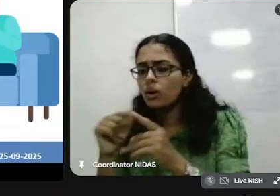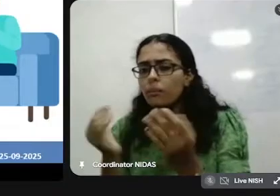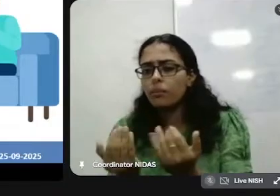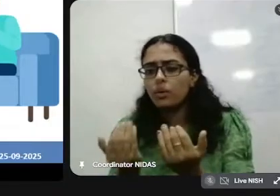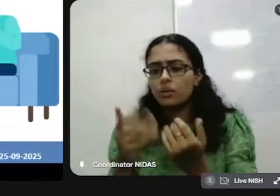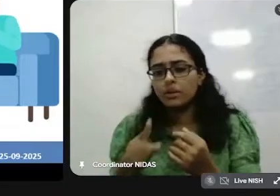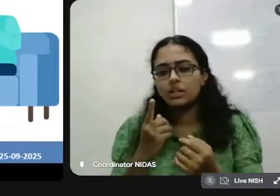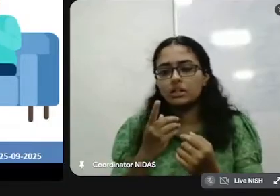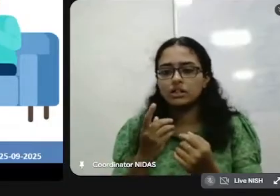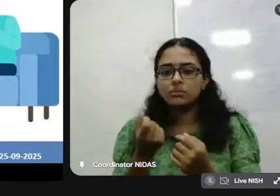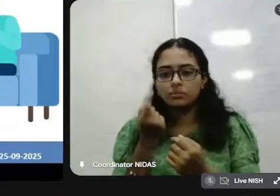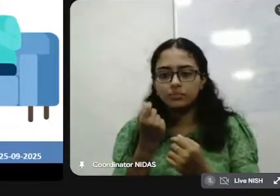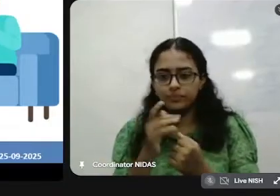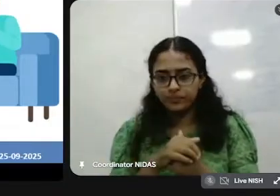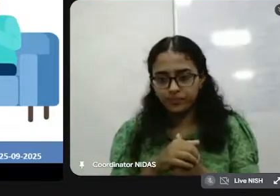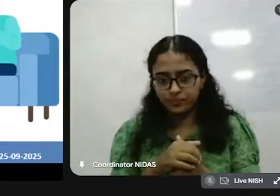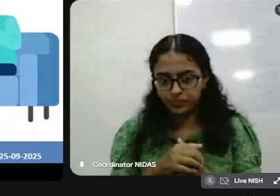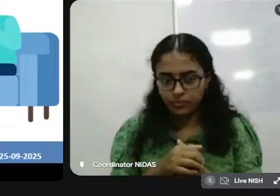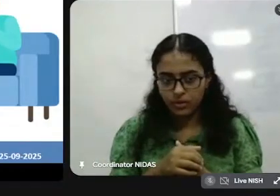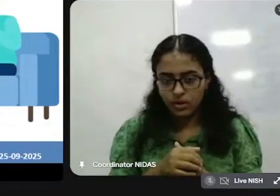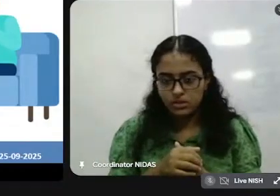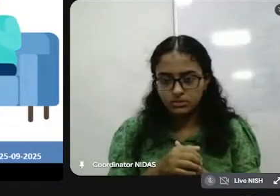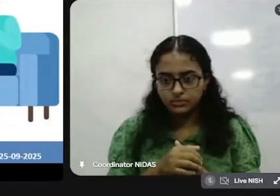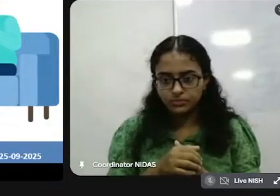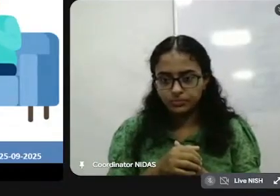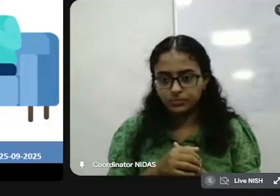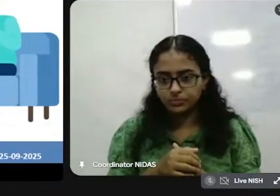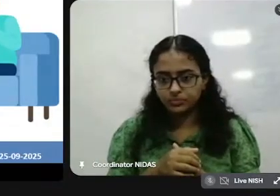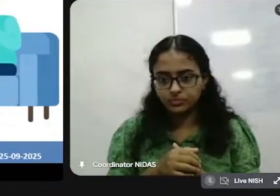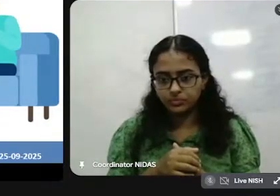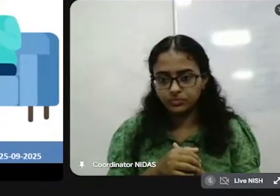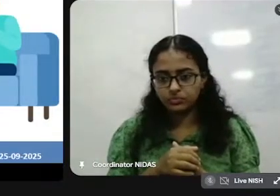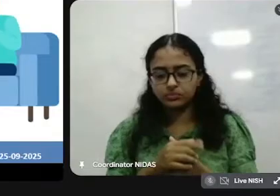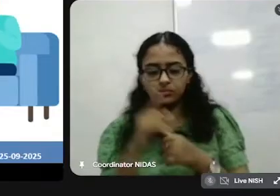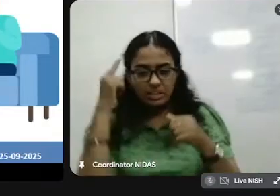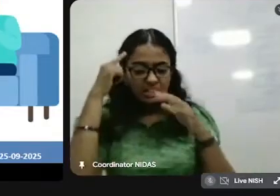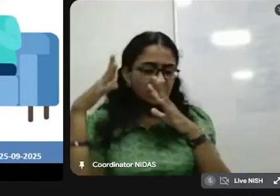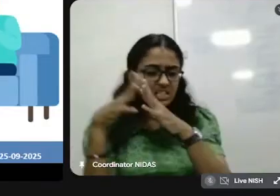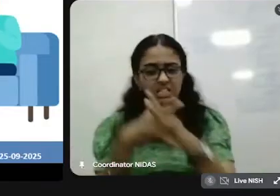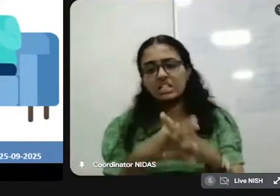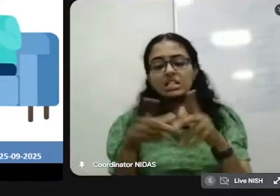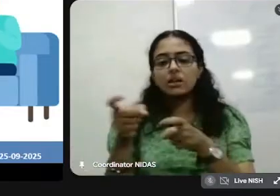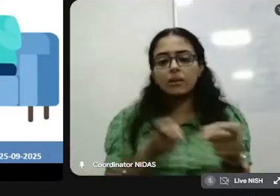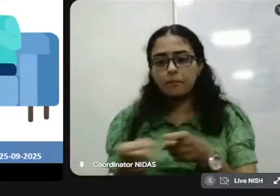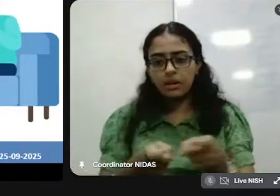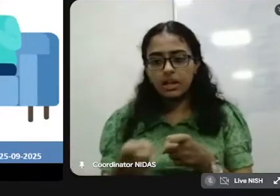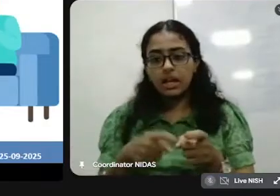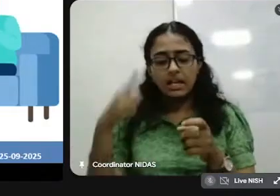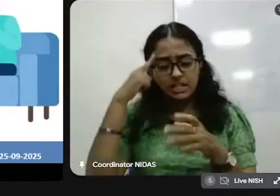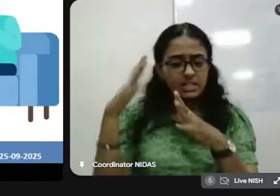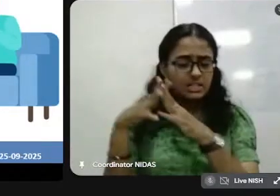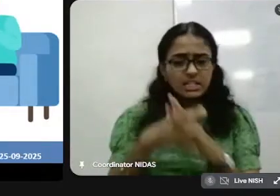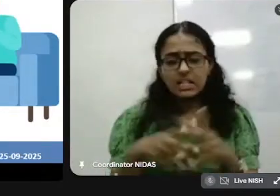കൊടുക്കുന്നത് മോട്ടിവേഷൻ ഇന്റർവ്യൂവിന്റെ ടെക്നിക്സിലൂടെയാണ്. പിന്നെ അതേപോലെ തന്നെ സ്ട്രെസ് മാനേജ്മെന്റ്. സ്ട്രെസ്